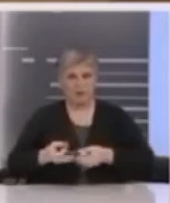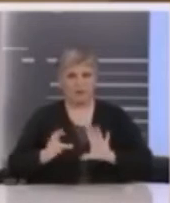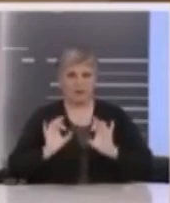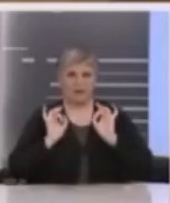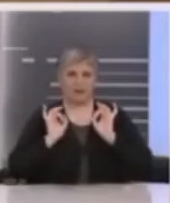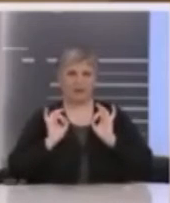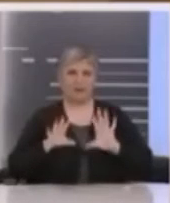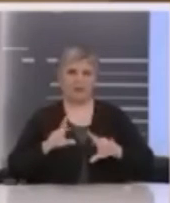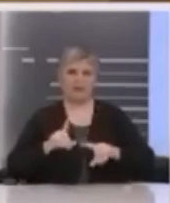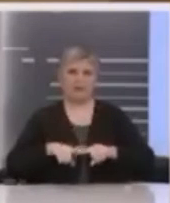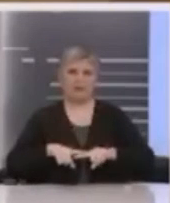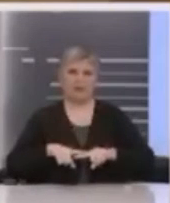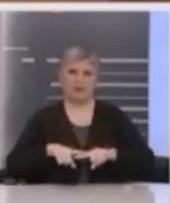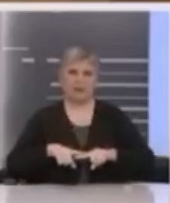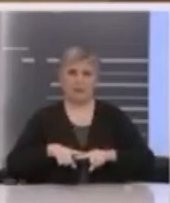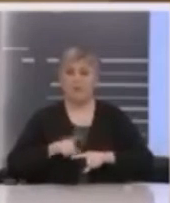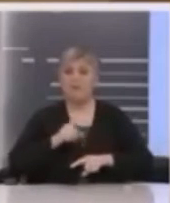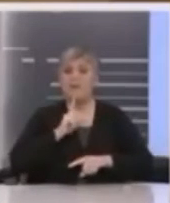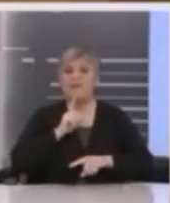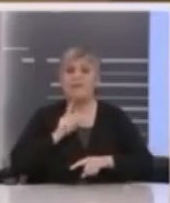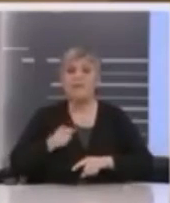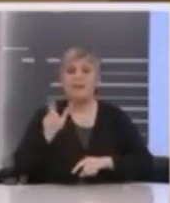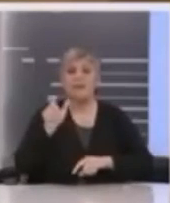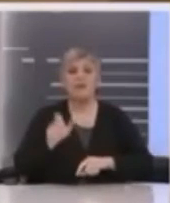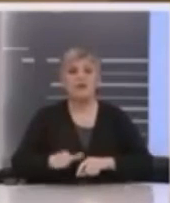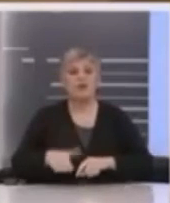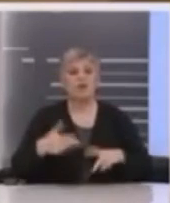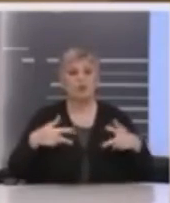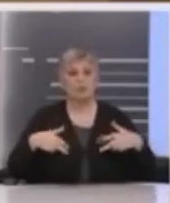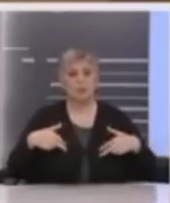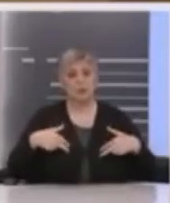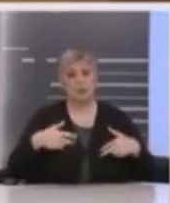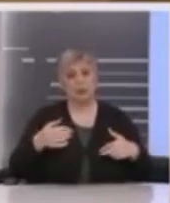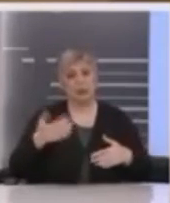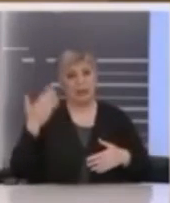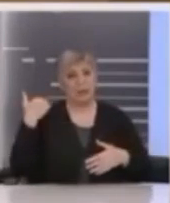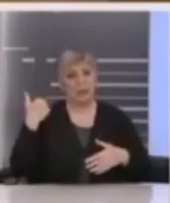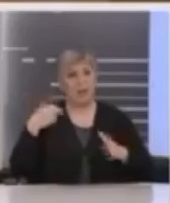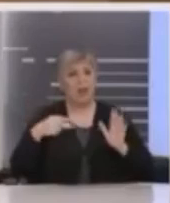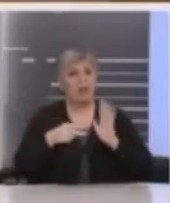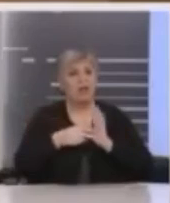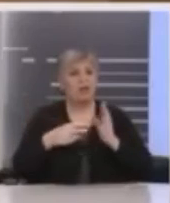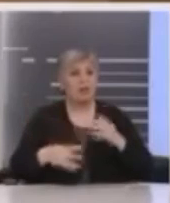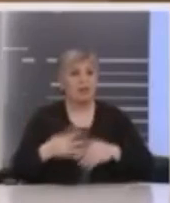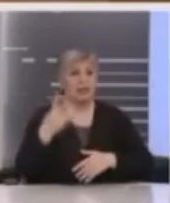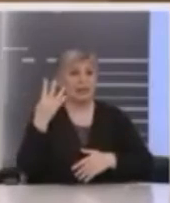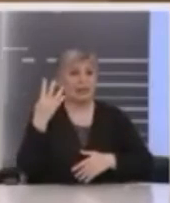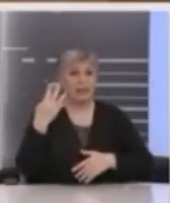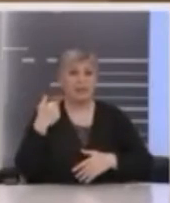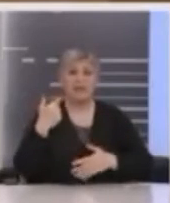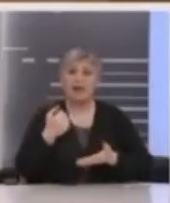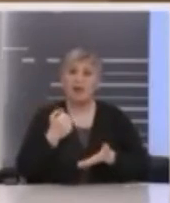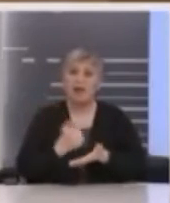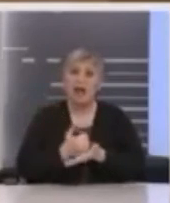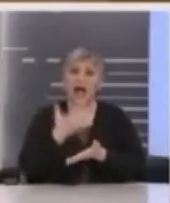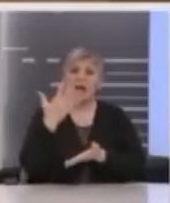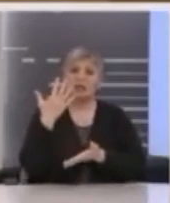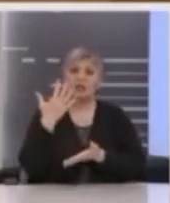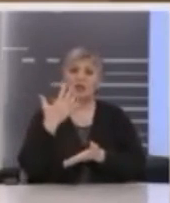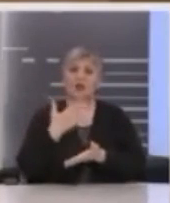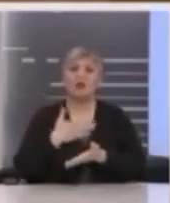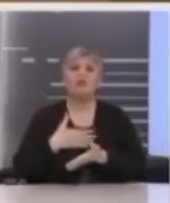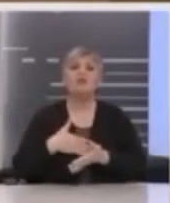Τσακαλώτος, δεν κλείσατε την πέμπτη αξιολόγηση στα τέλη του 2014, γιατί δεν θέλατε